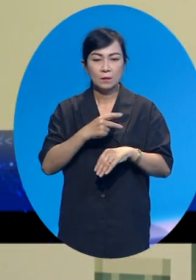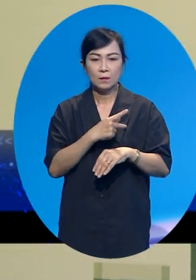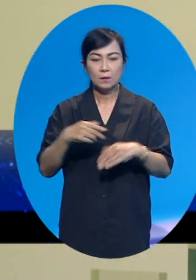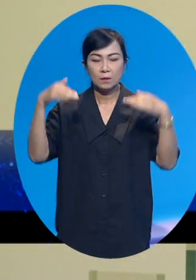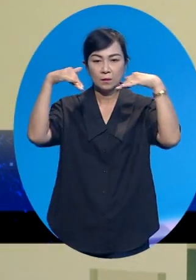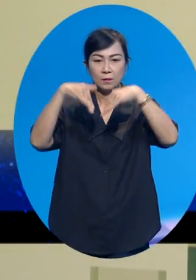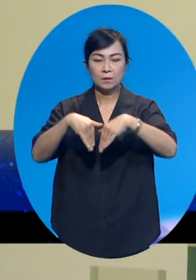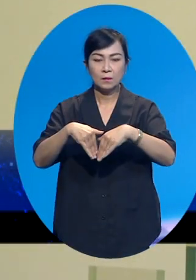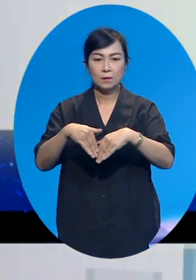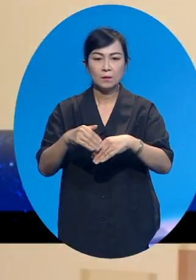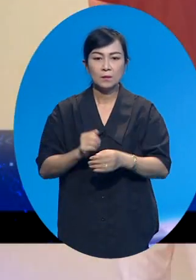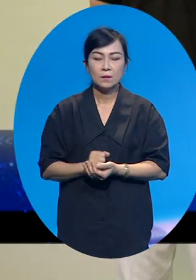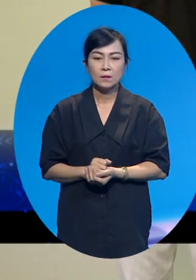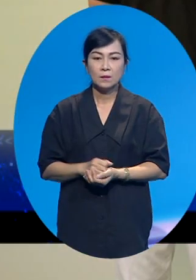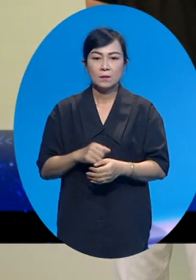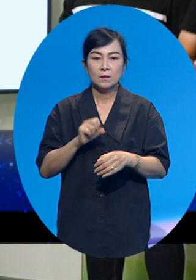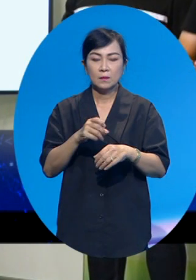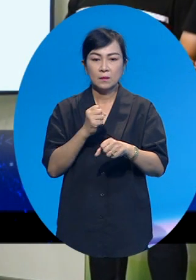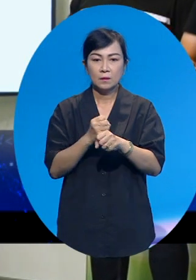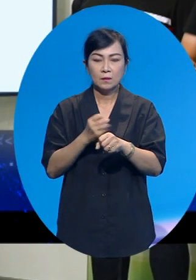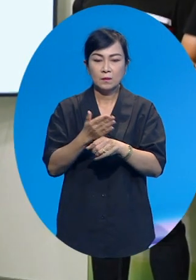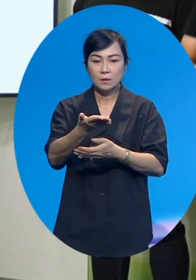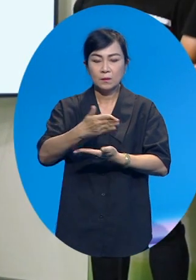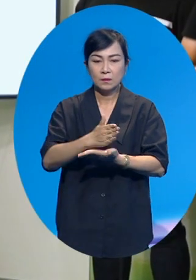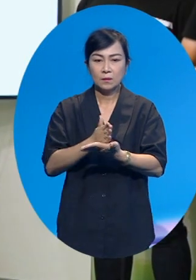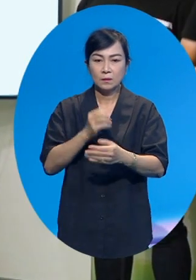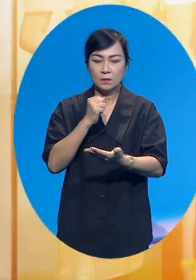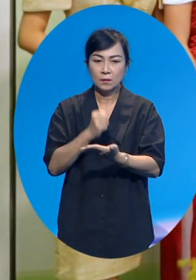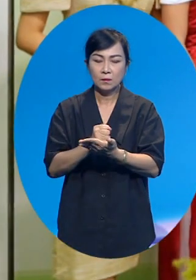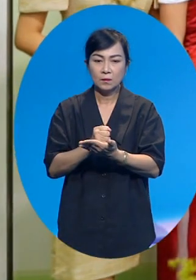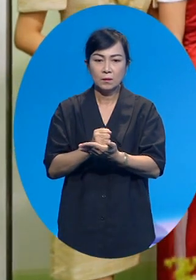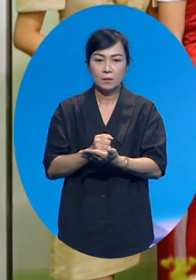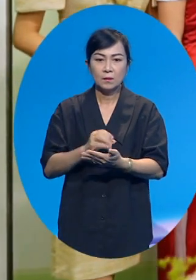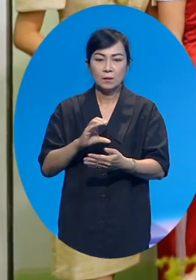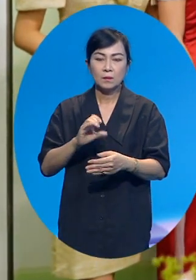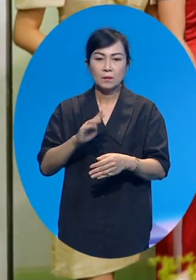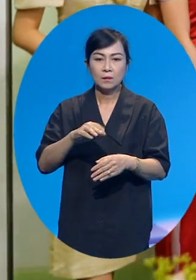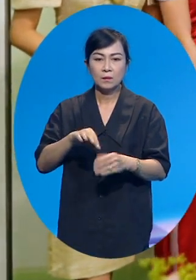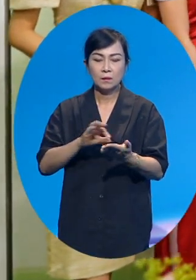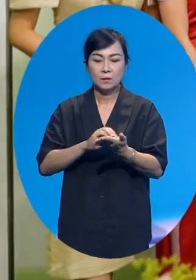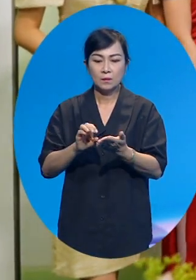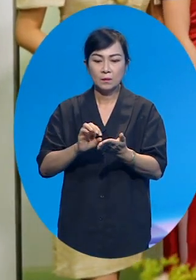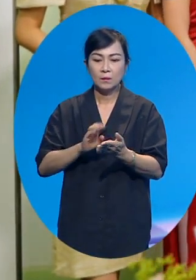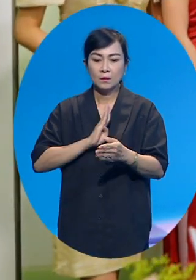tham dự cũng đã được bật mí. Đơn vị sản xuất cũng đón nhận giấy chứng nhận quyền tác giả từ Cục Bản quyền tác giả Bộ Văn hóa Thể thao và Du lịch.